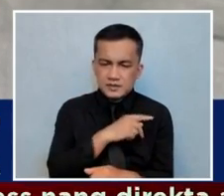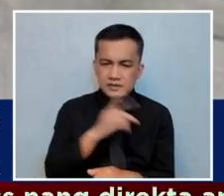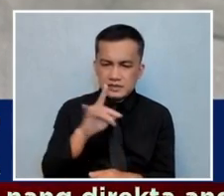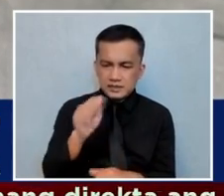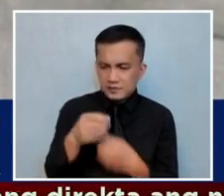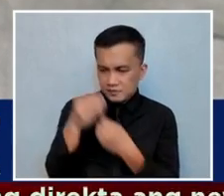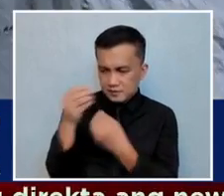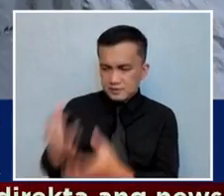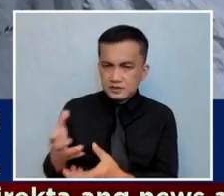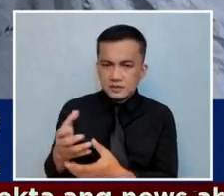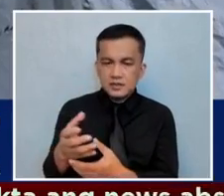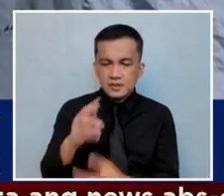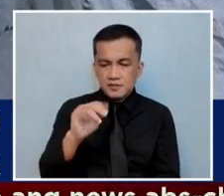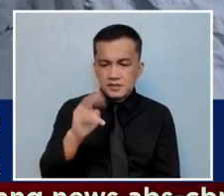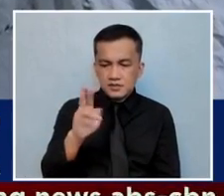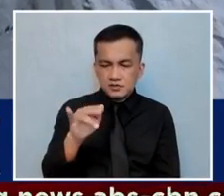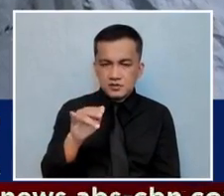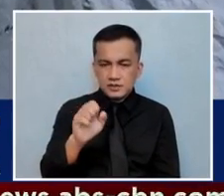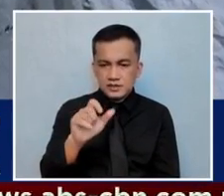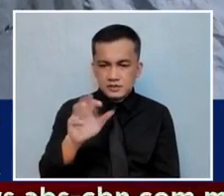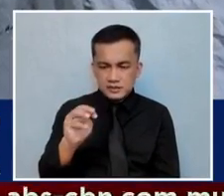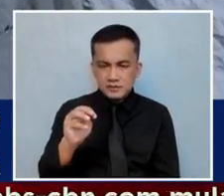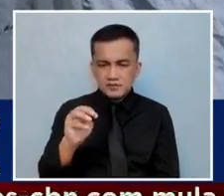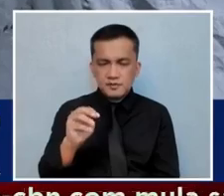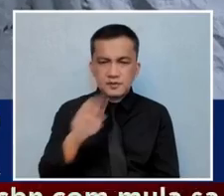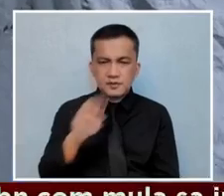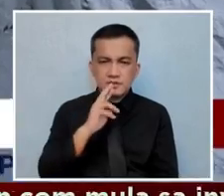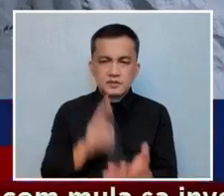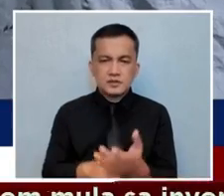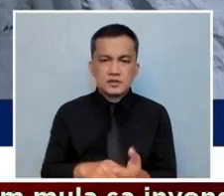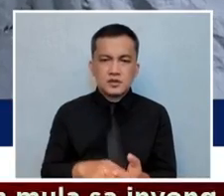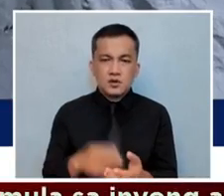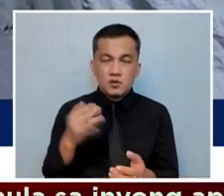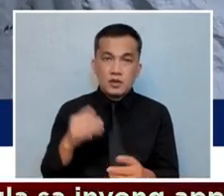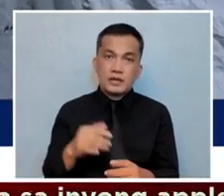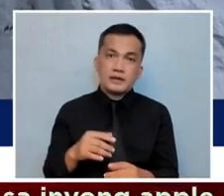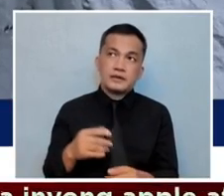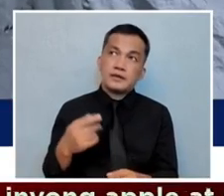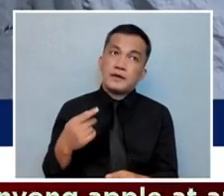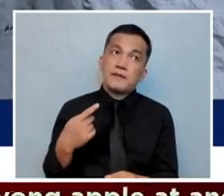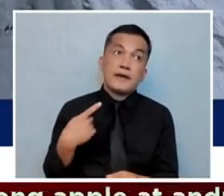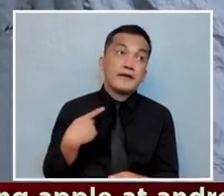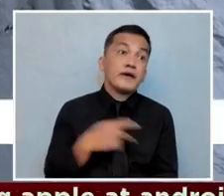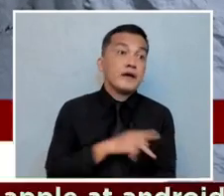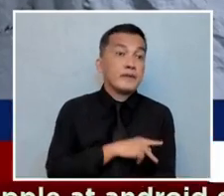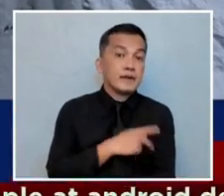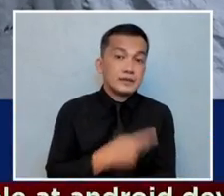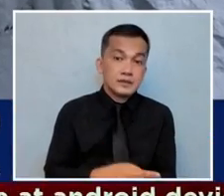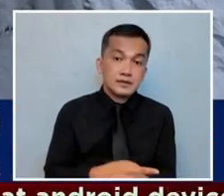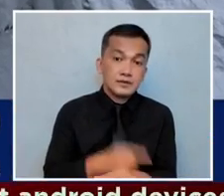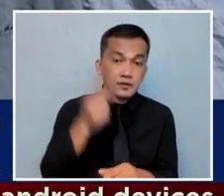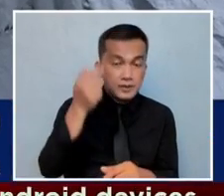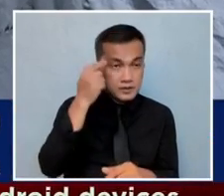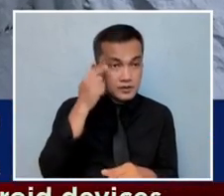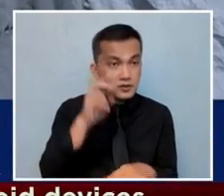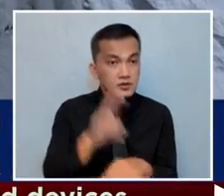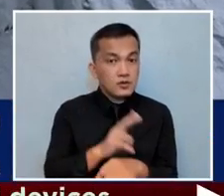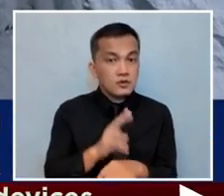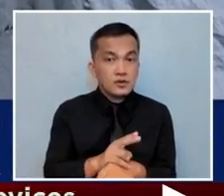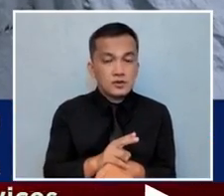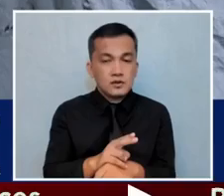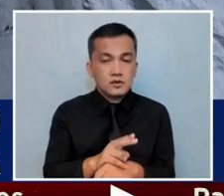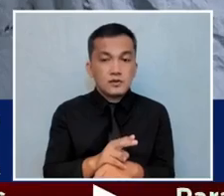card registration. Kasi po may kapangyarihan po yung gobyerno na gamitin yung